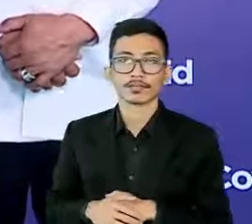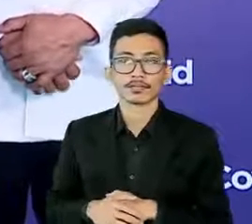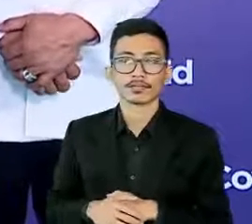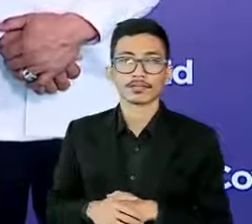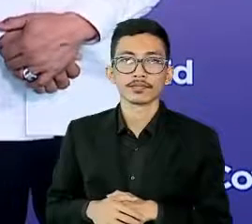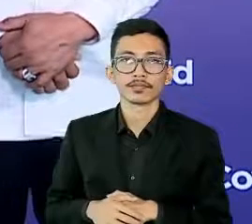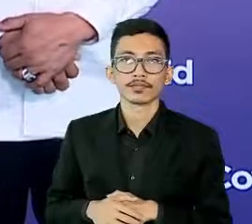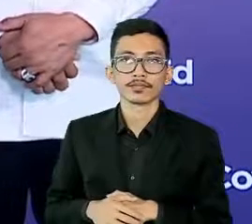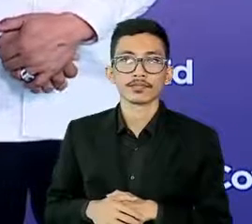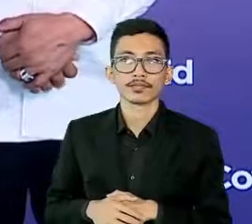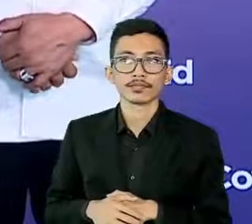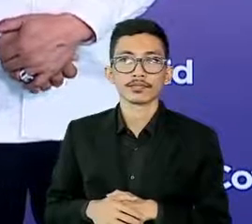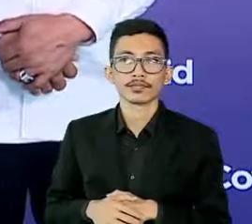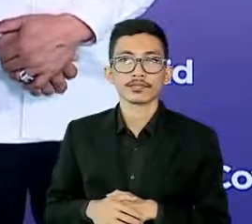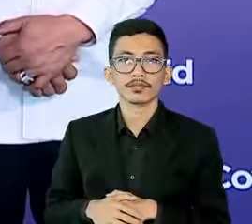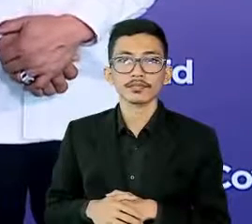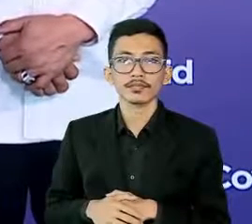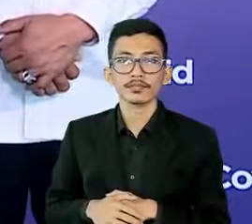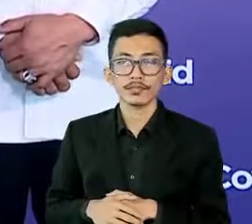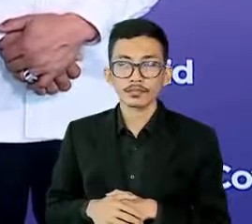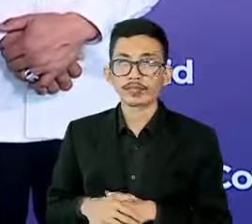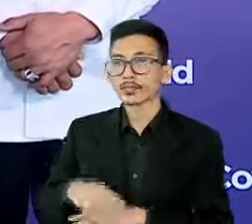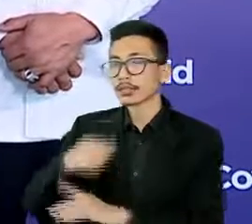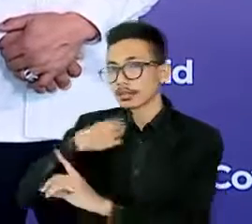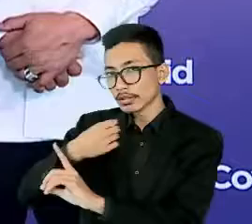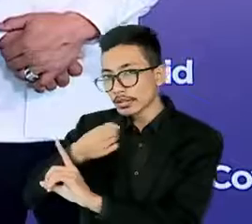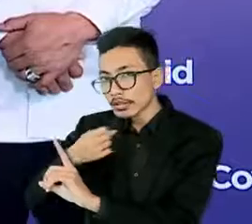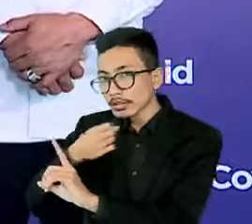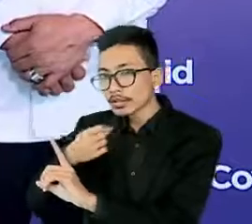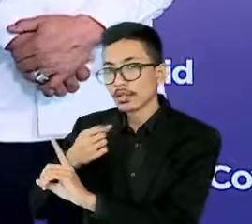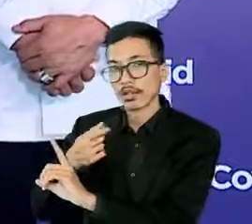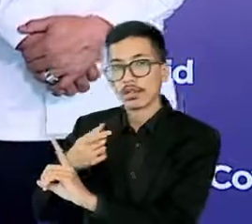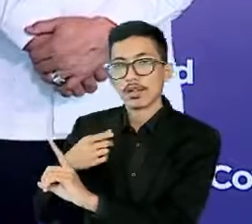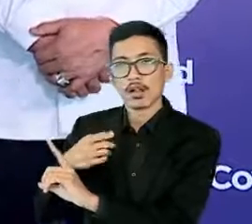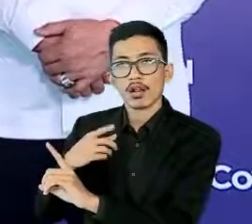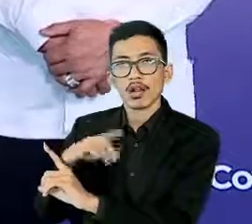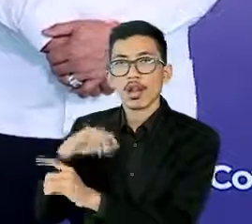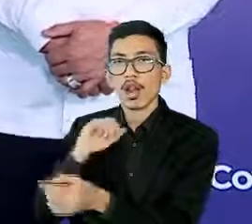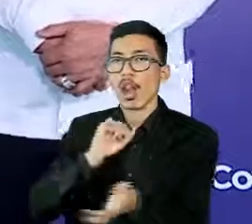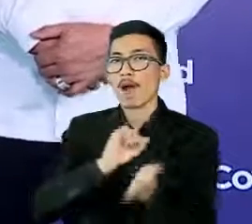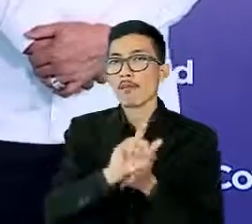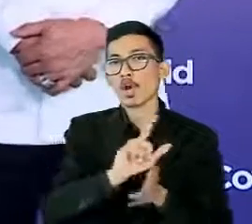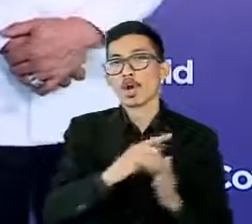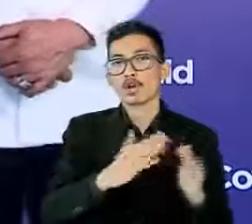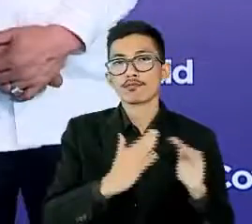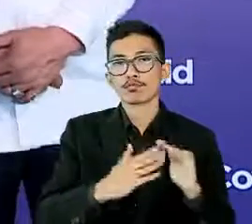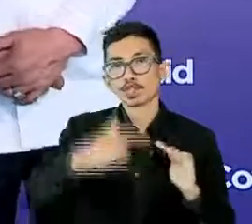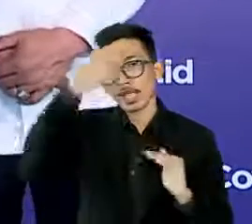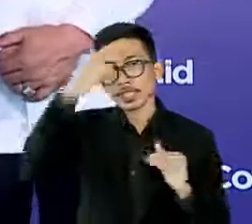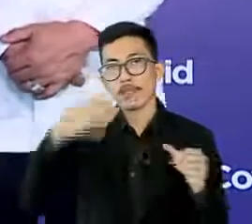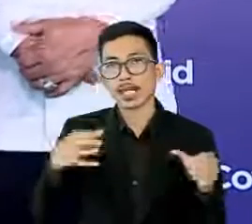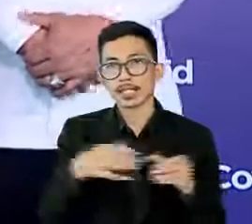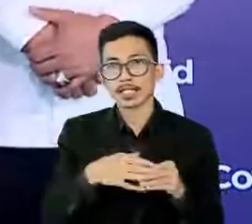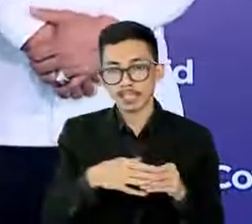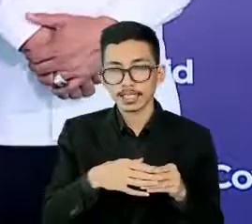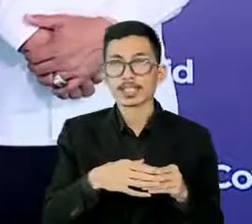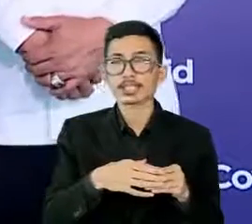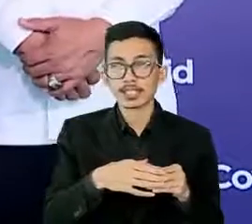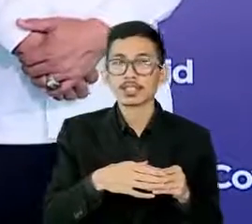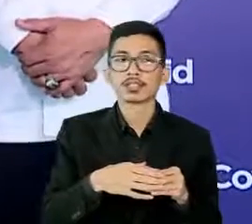dan melaporkan kepada di Puskesmas termasuk juga